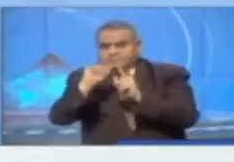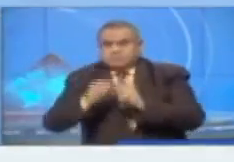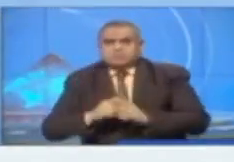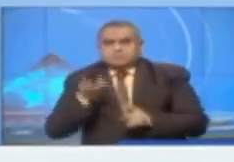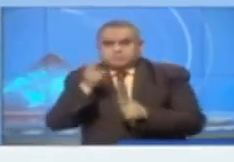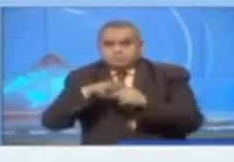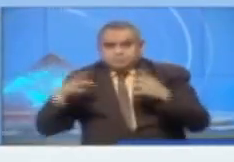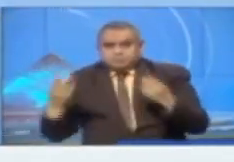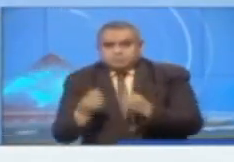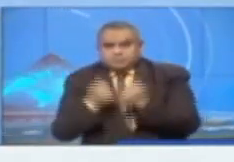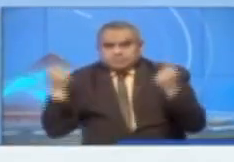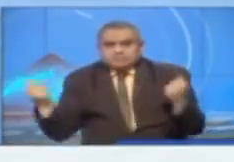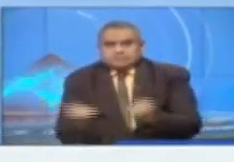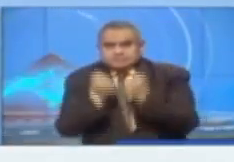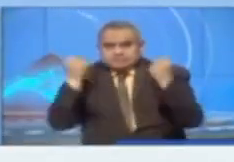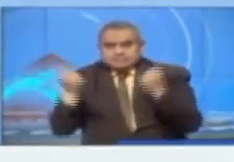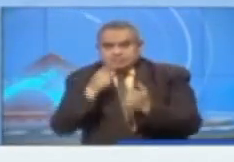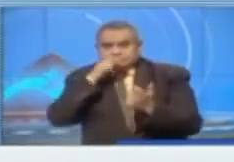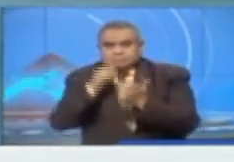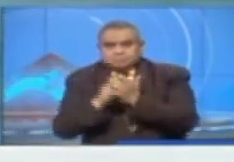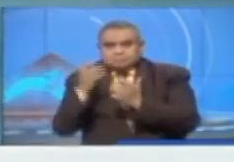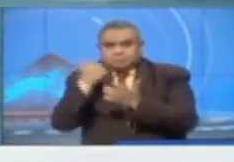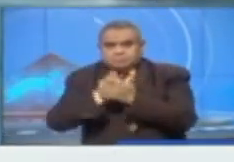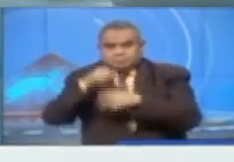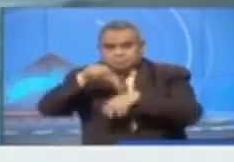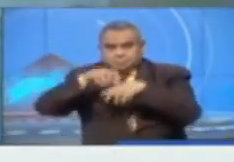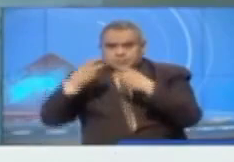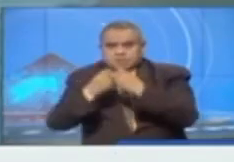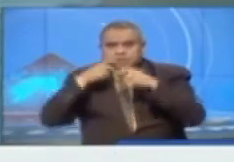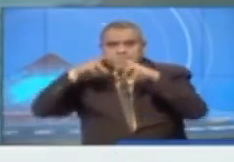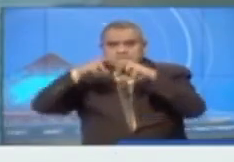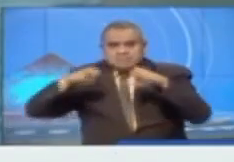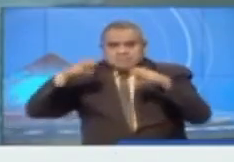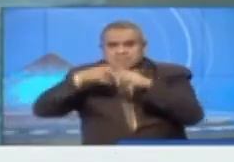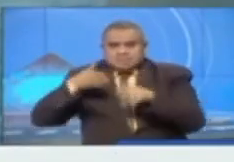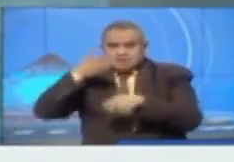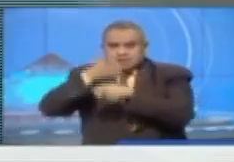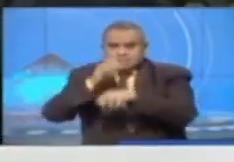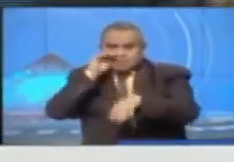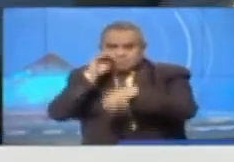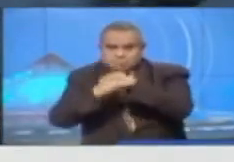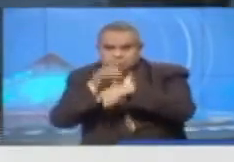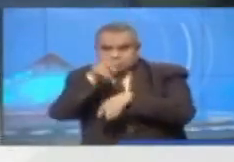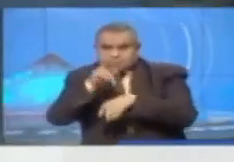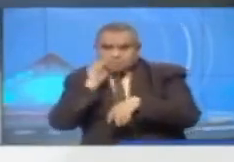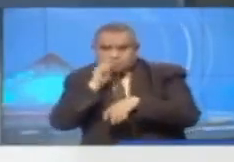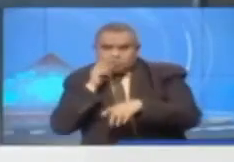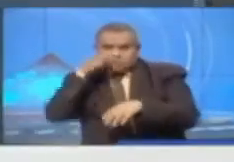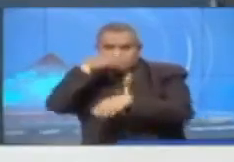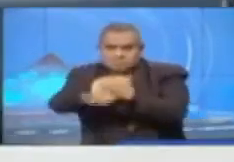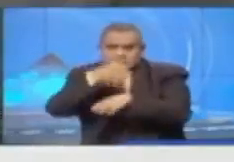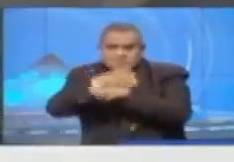كما اشتمل التدريب تنفيذ حق الزيارة والتفتيش على سفينة مشتبه بها.